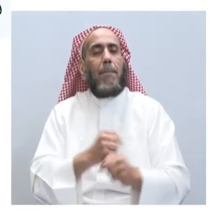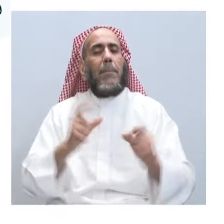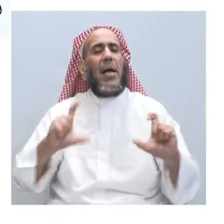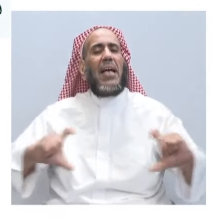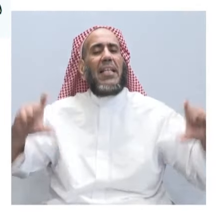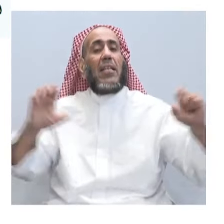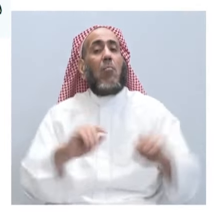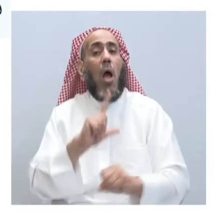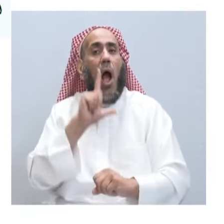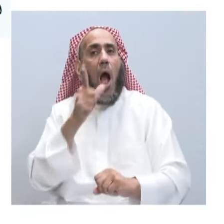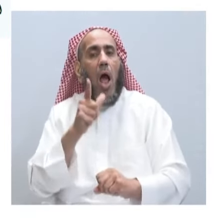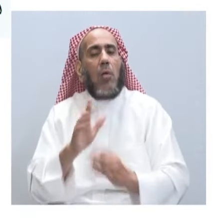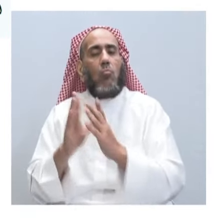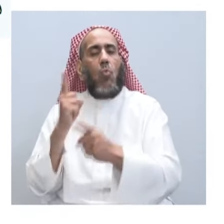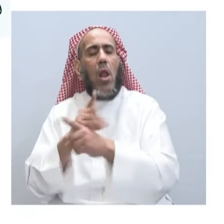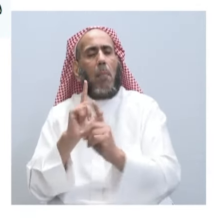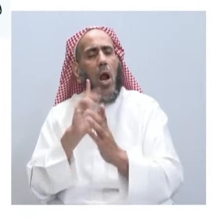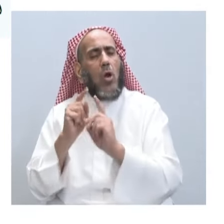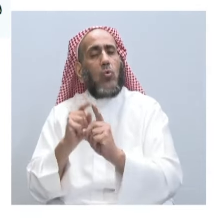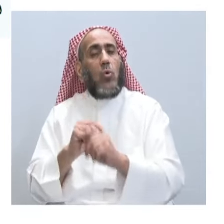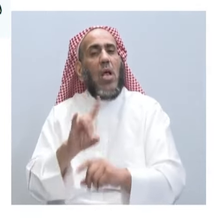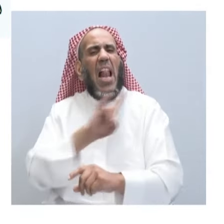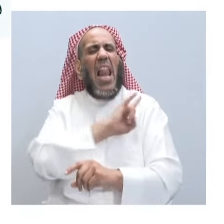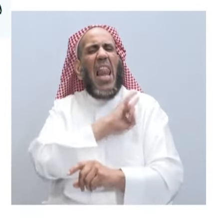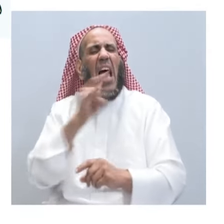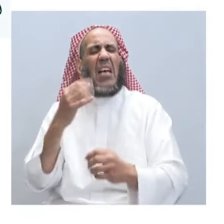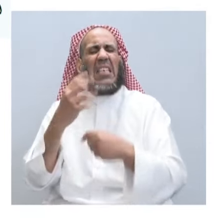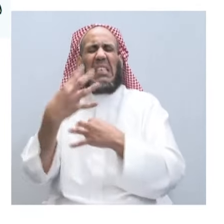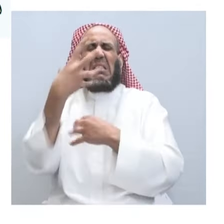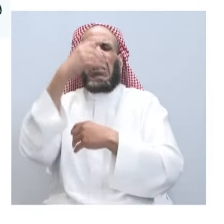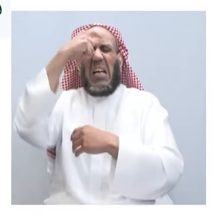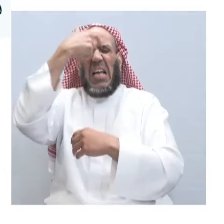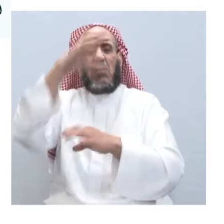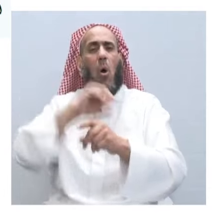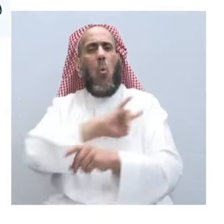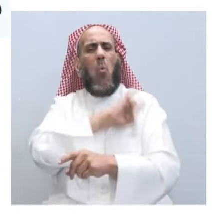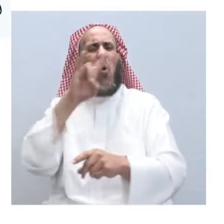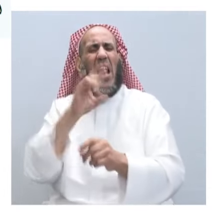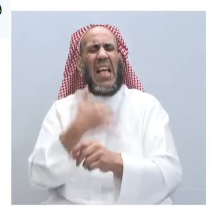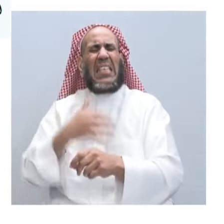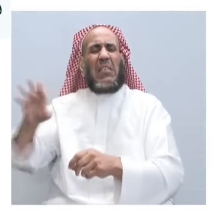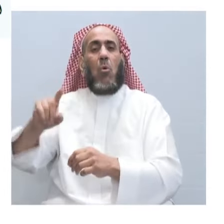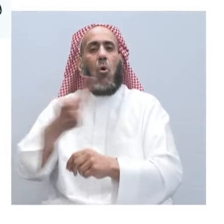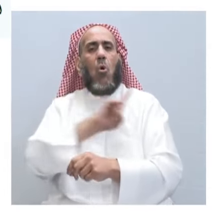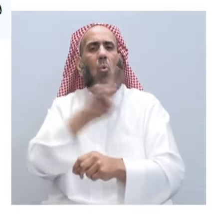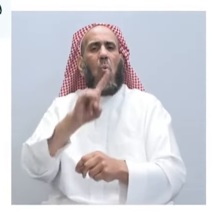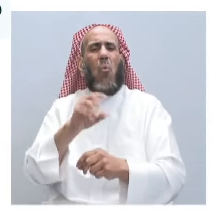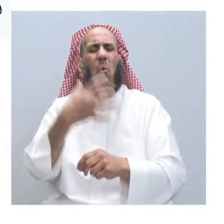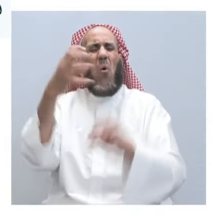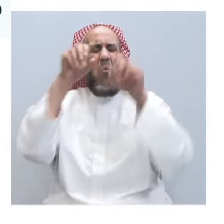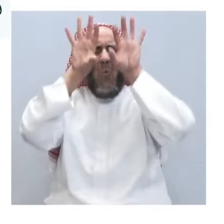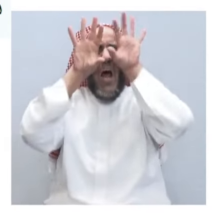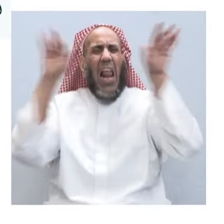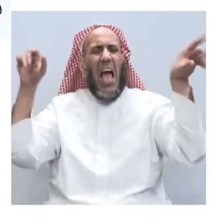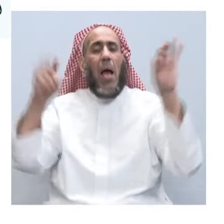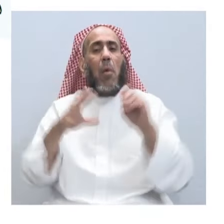وسلم قال ركزوا معي لا عدو ولا طياره ولا هامه